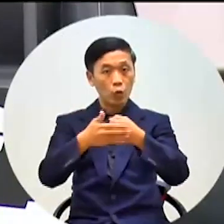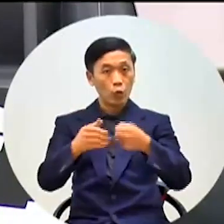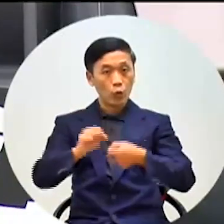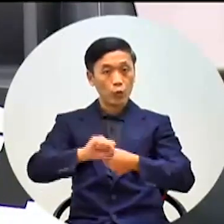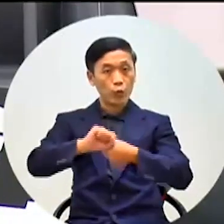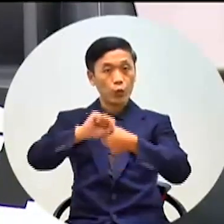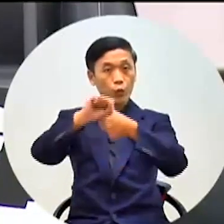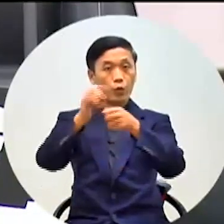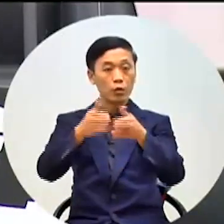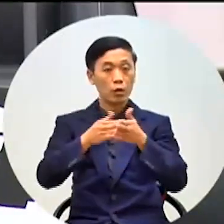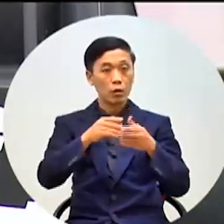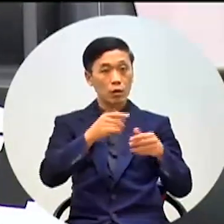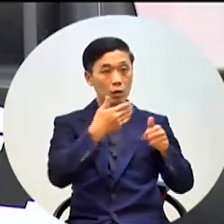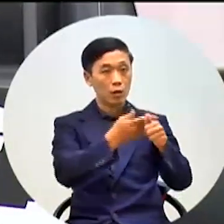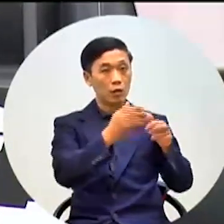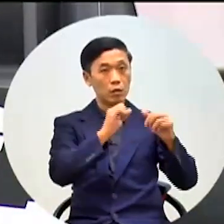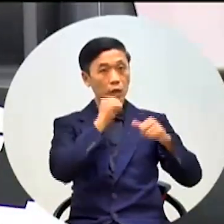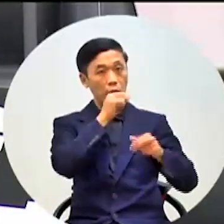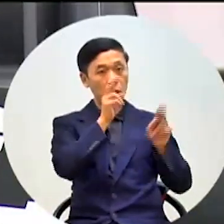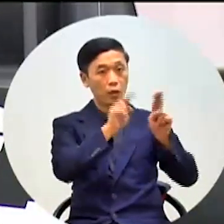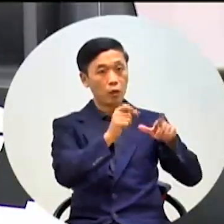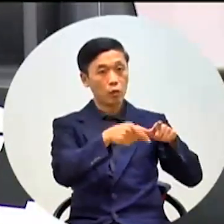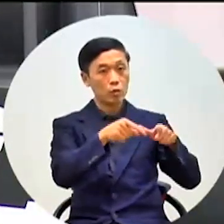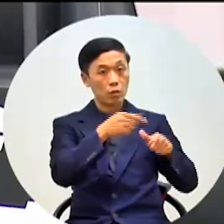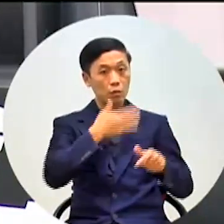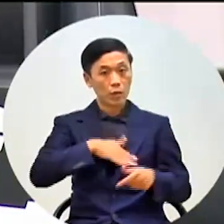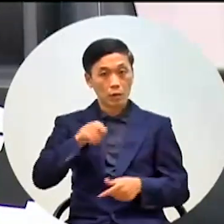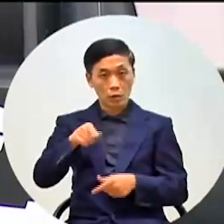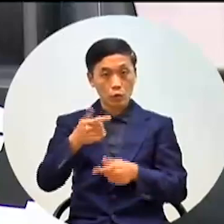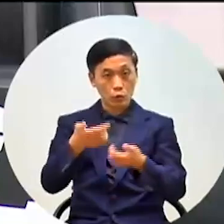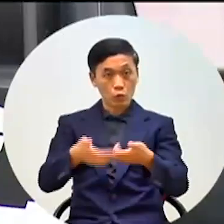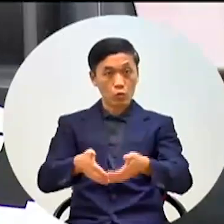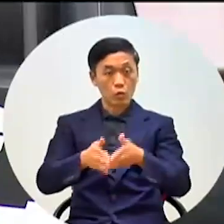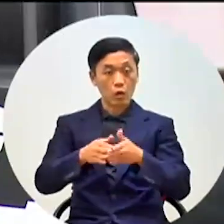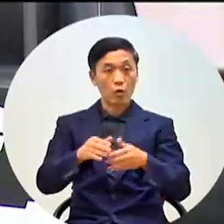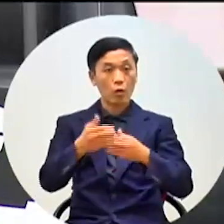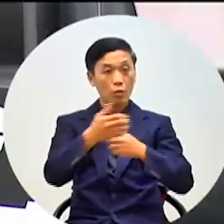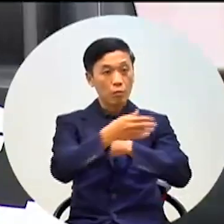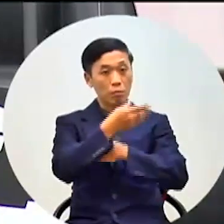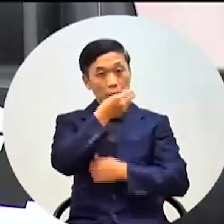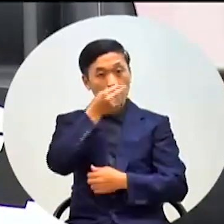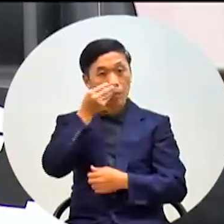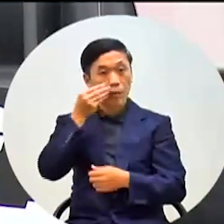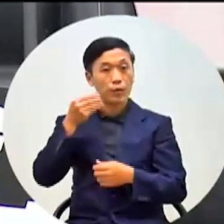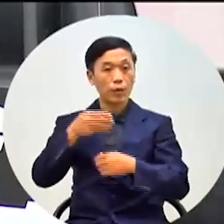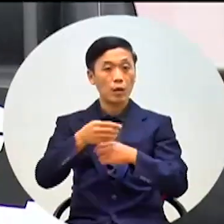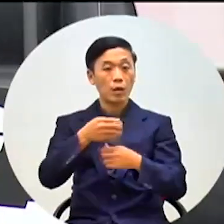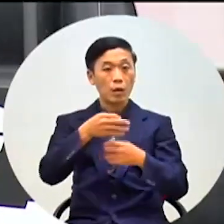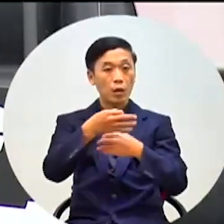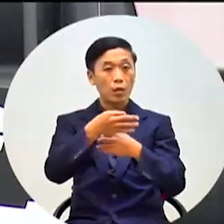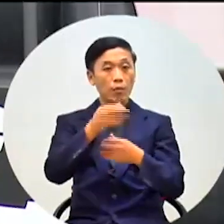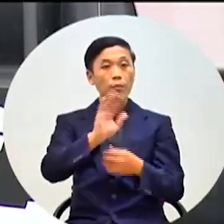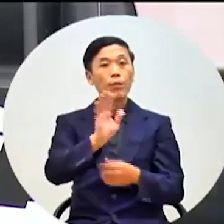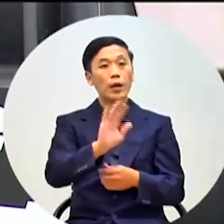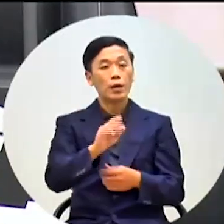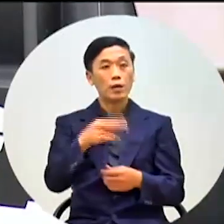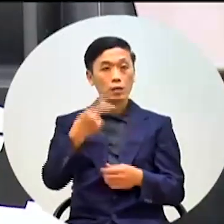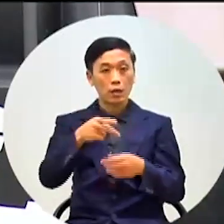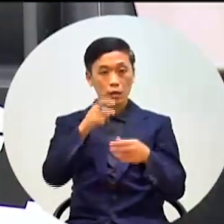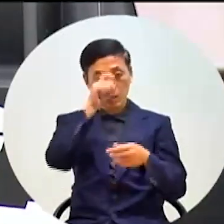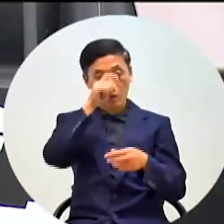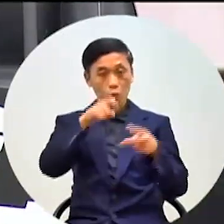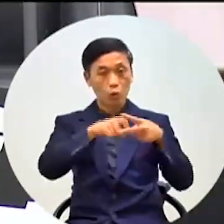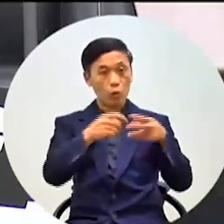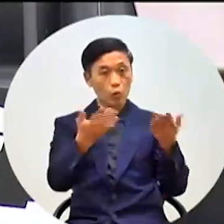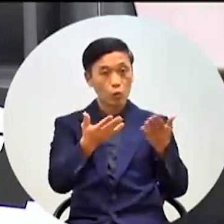电能够知道说这个非常的重要，避免再疏失。另外一点，我也要求我们的公务局，公务局一